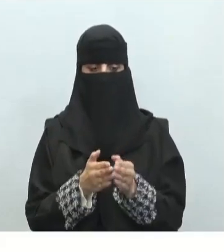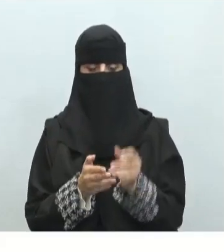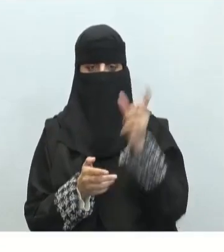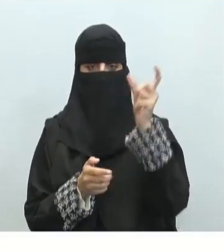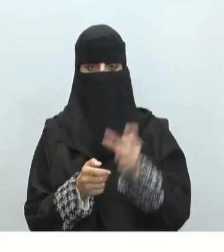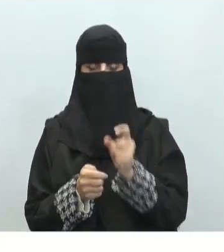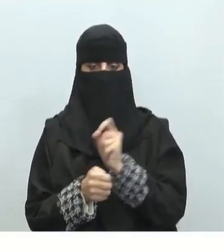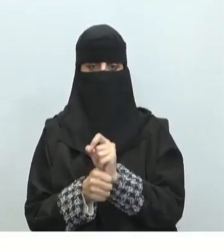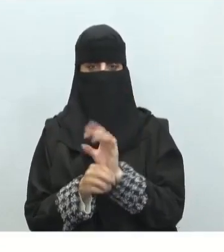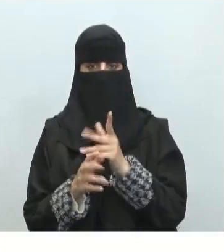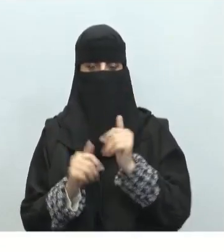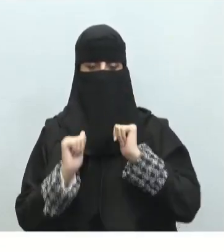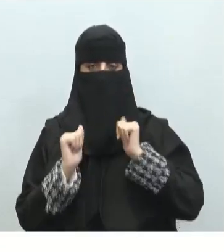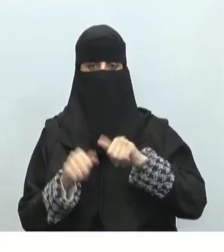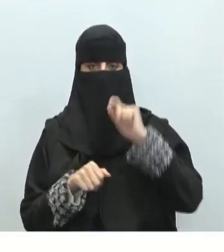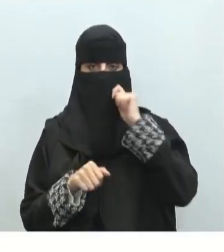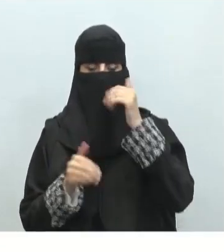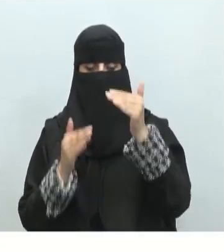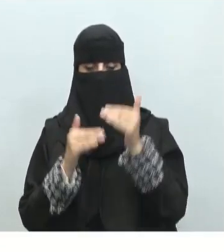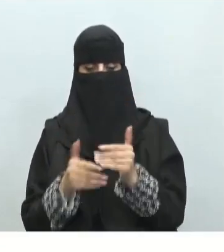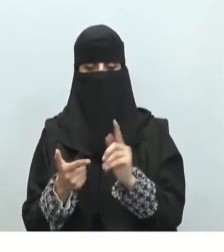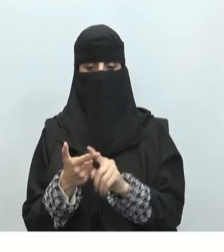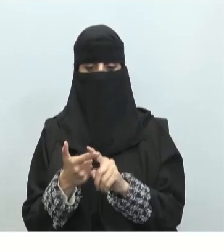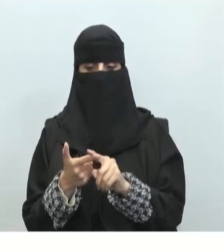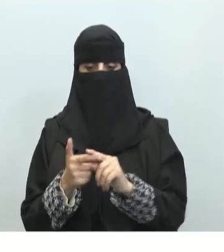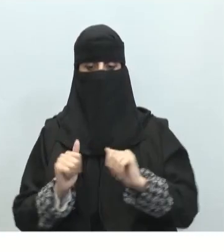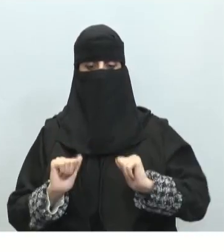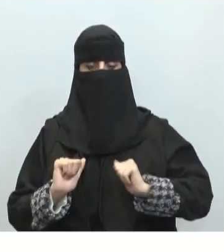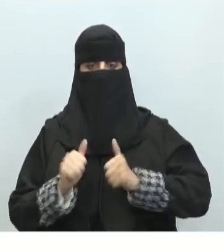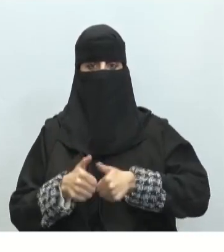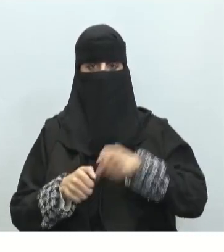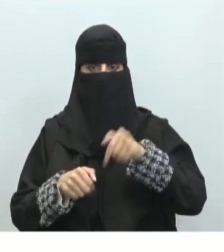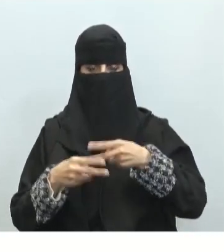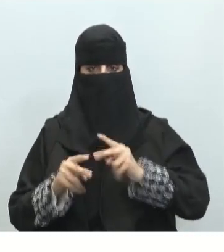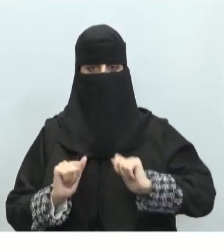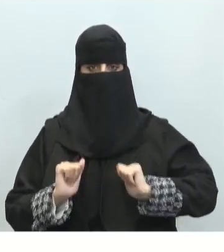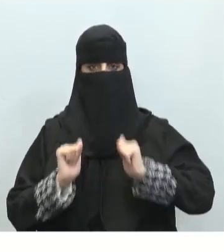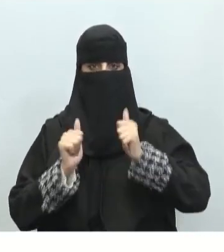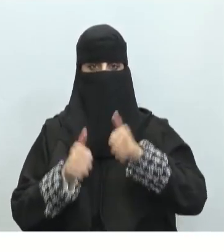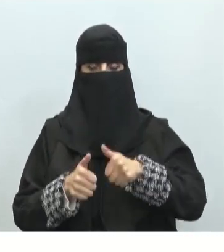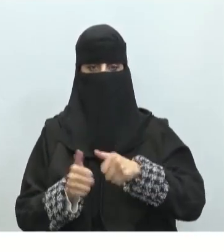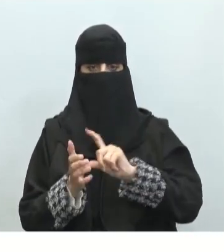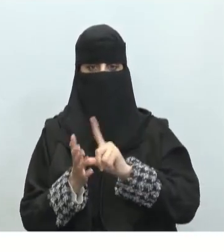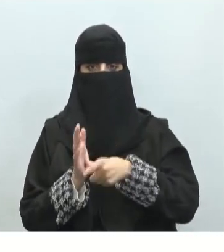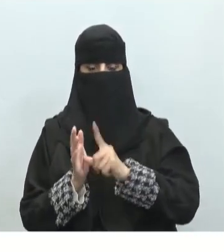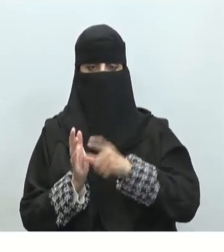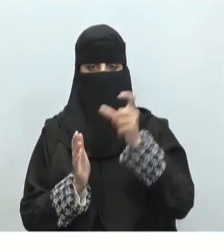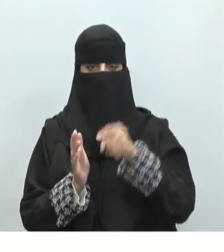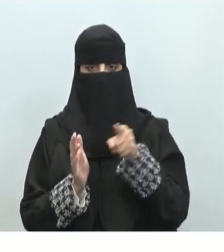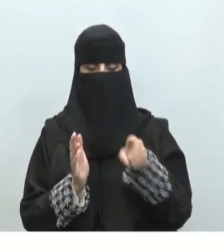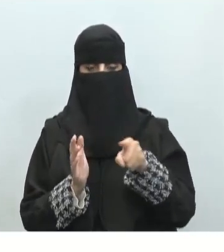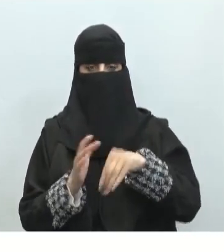التلميذ الجمله التي تليها ينجز المهندس المشروع